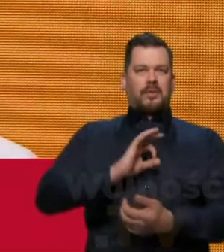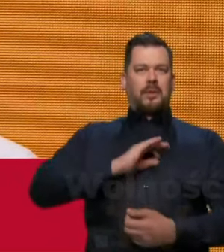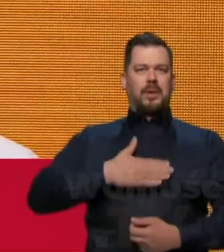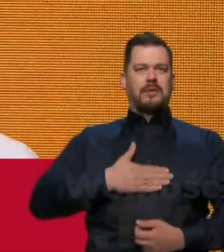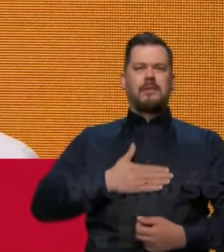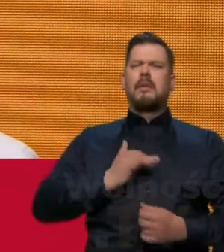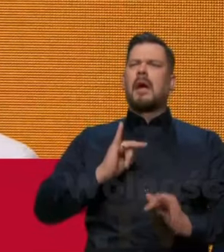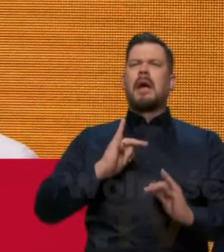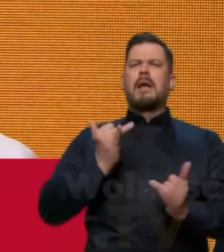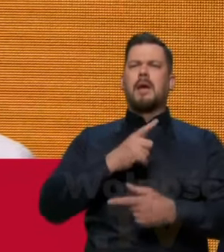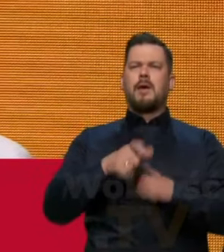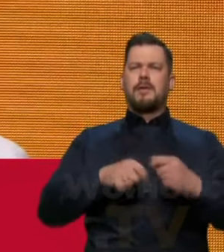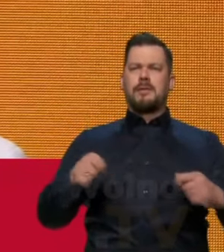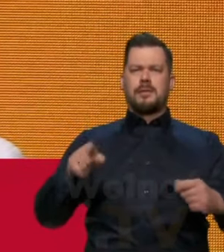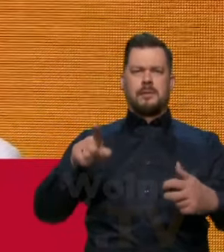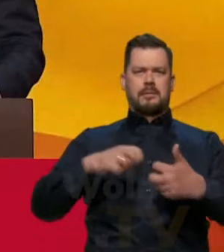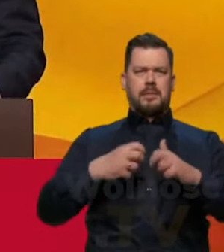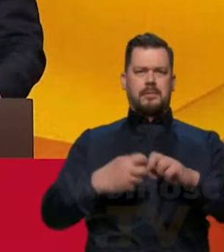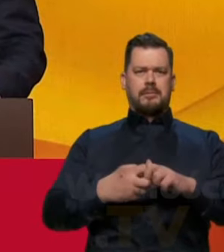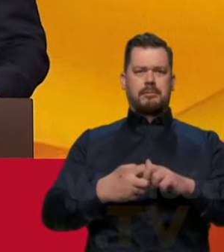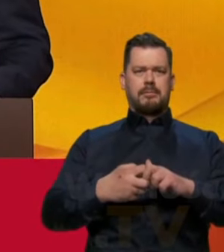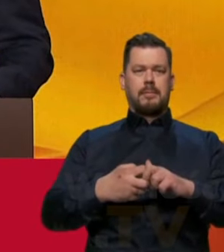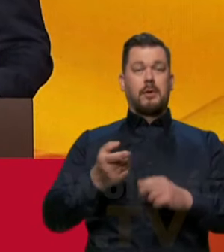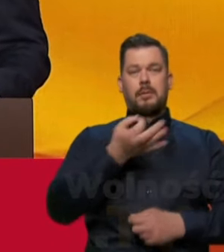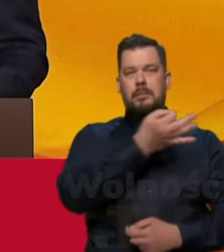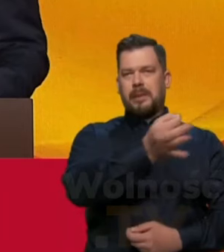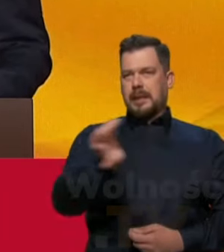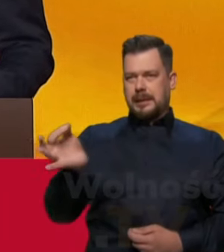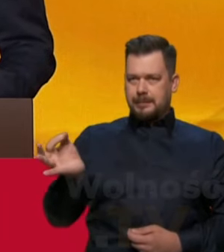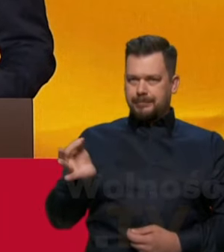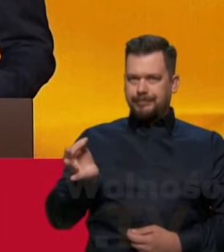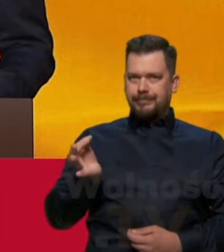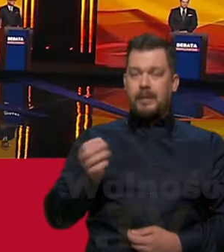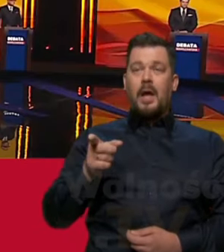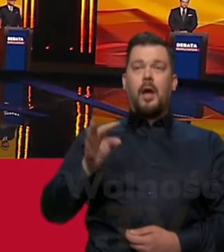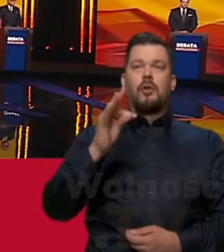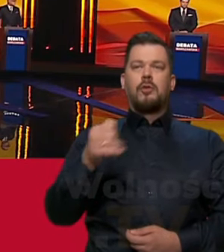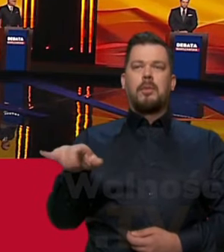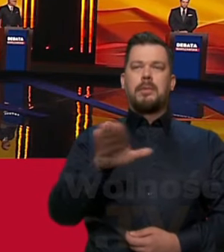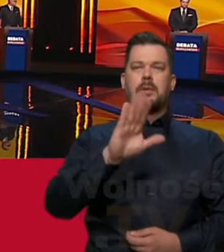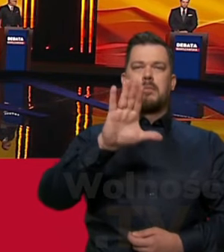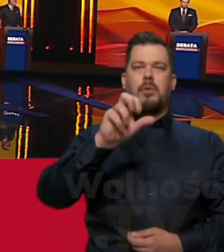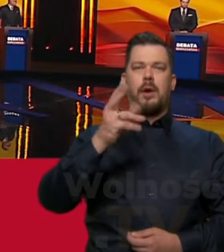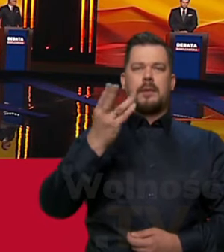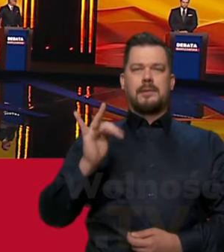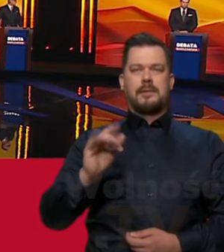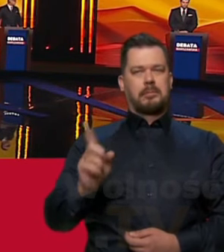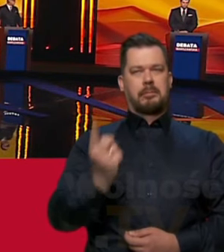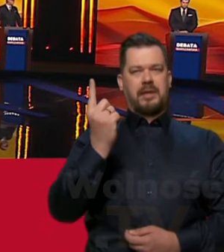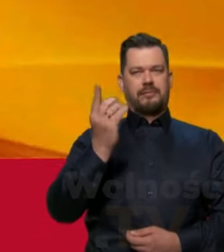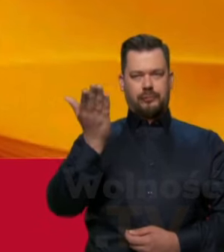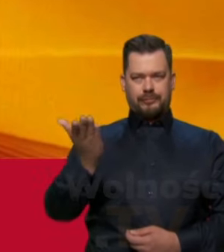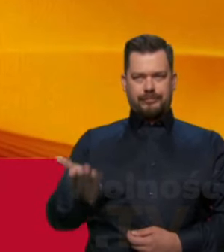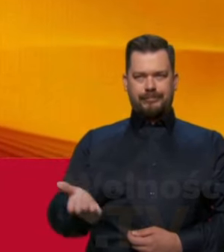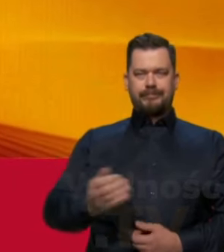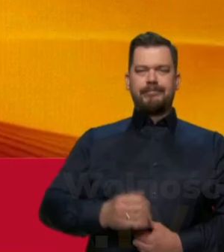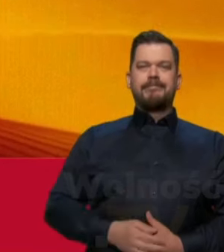zamierzają Państwo rozwiązać ten problem? Tak brzmi pytanie, a pan Tobiasz Bocheński odpowie na nie jako pierwszy.